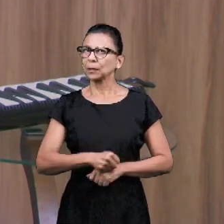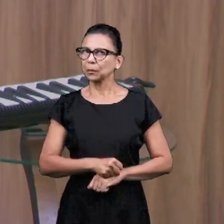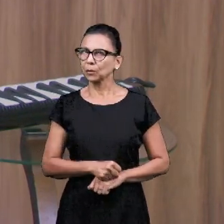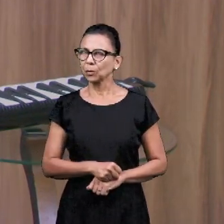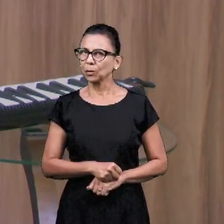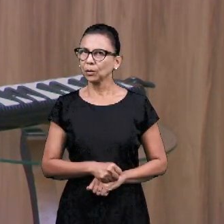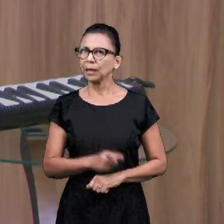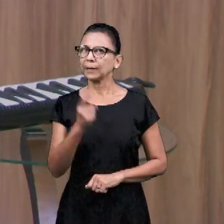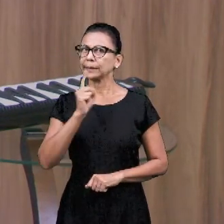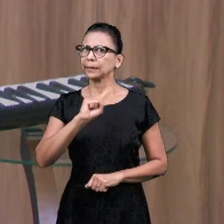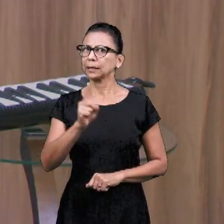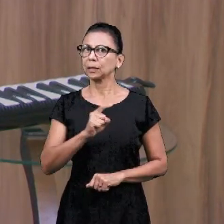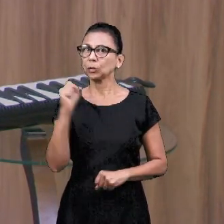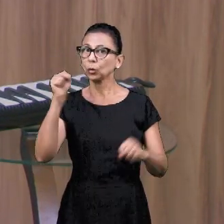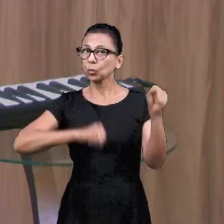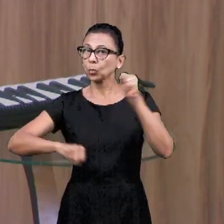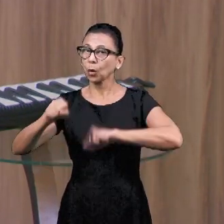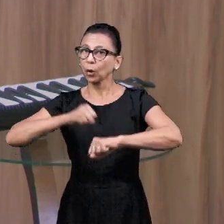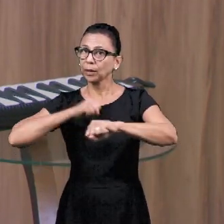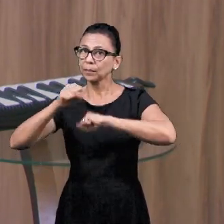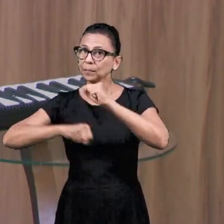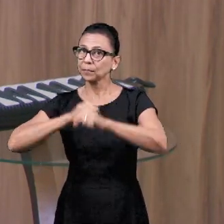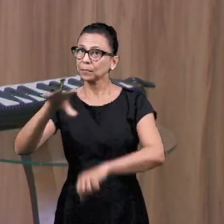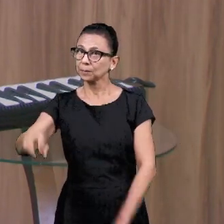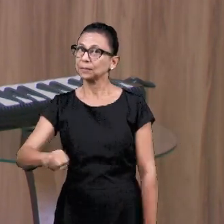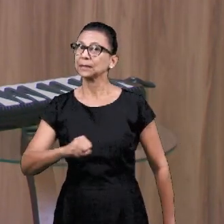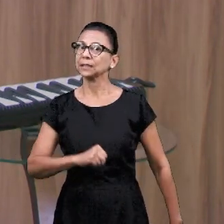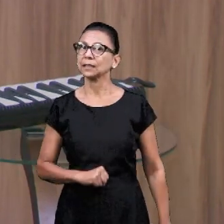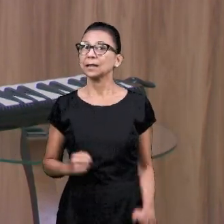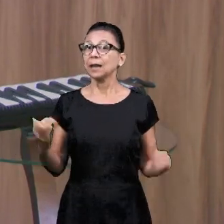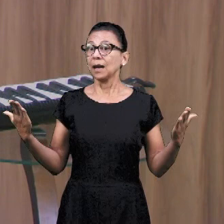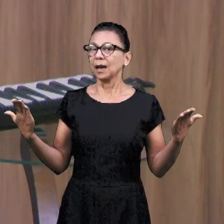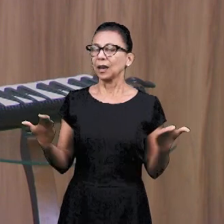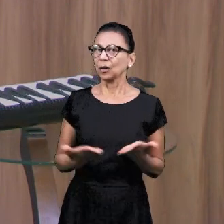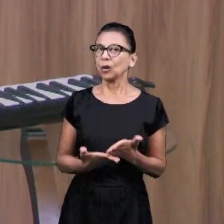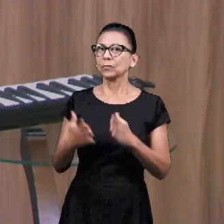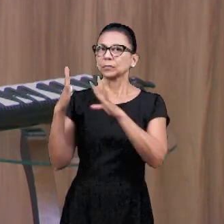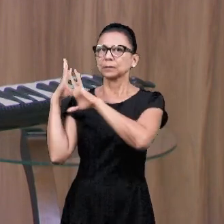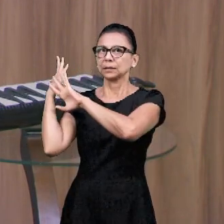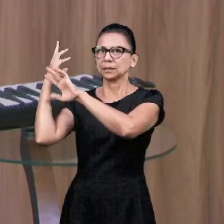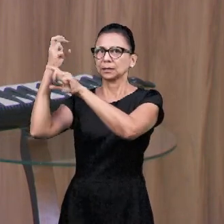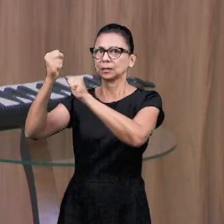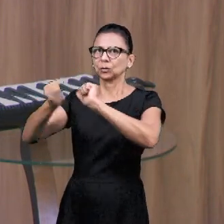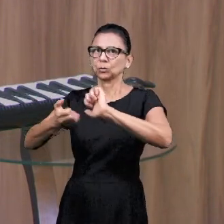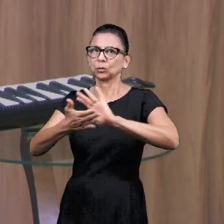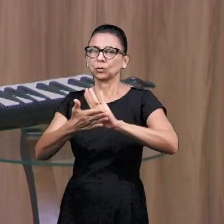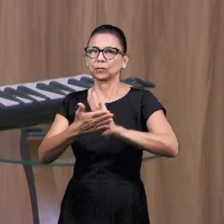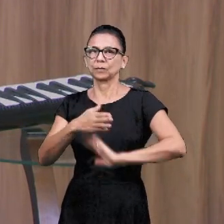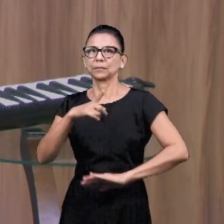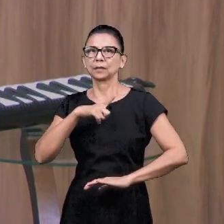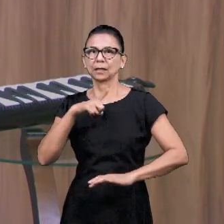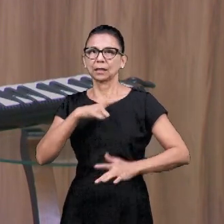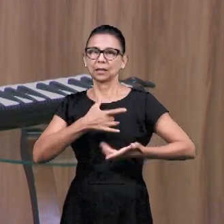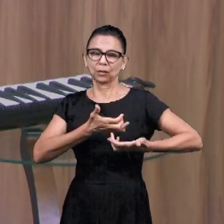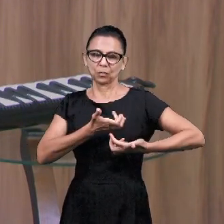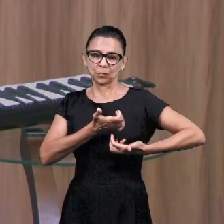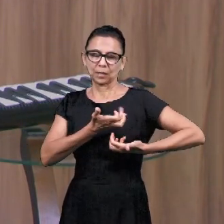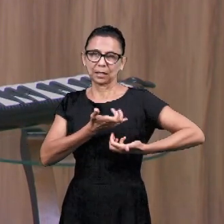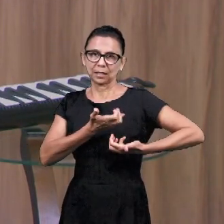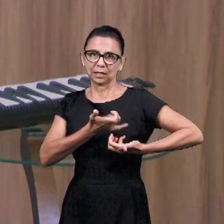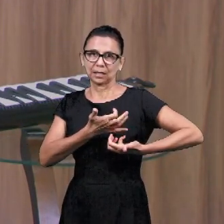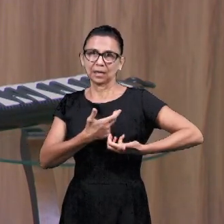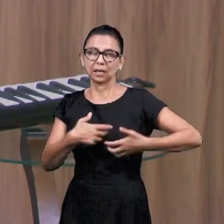vous? Sinon, para pegar. courez, prenez votre instrument parce que maintenant nous allons nous rappeler la louange